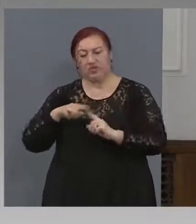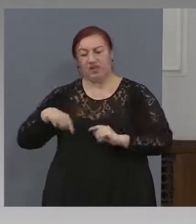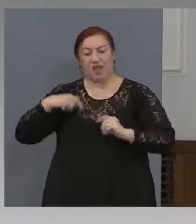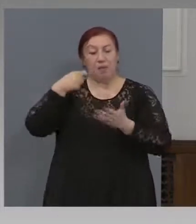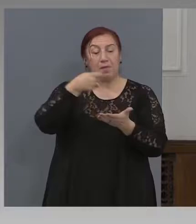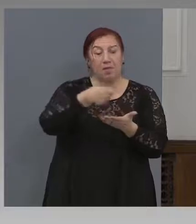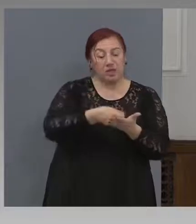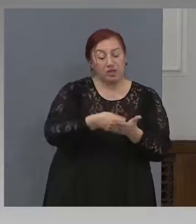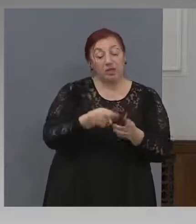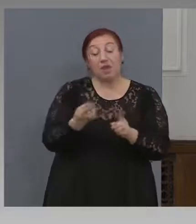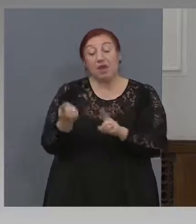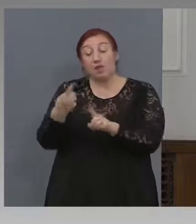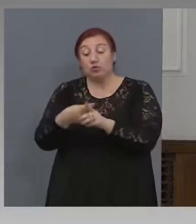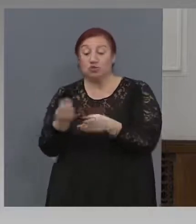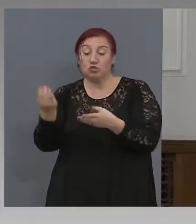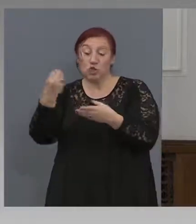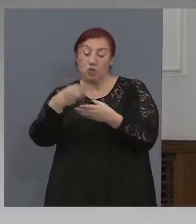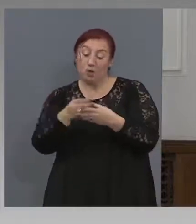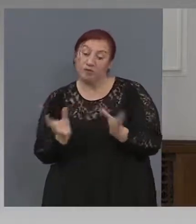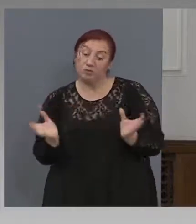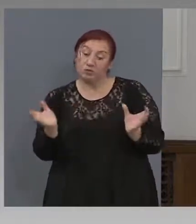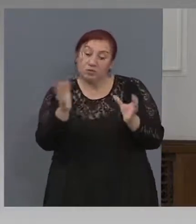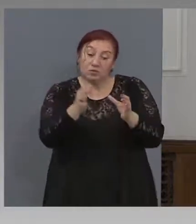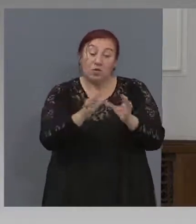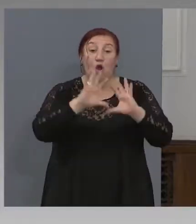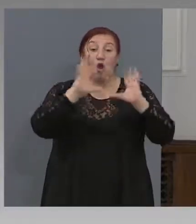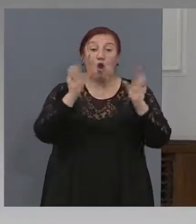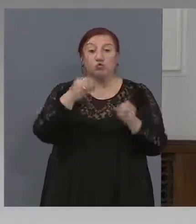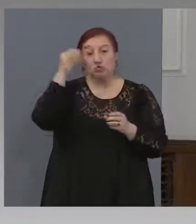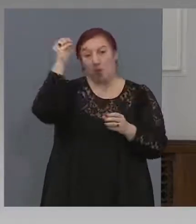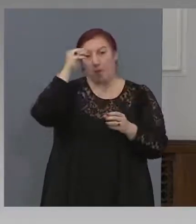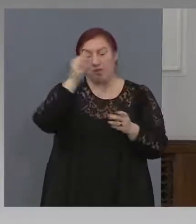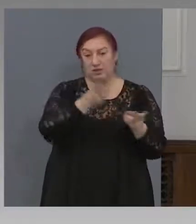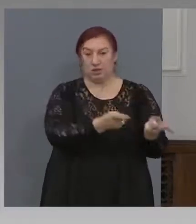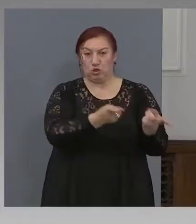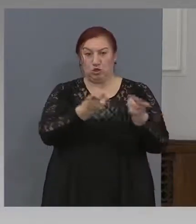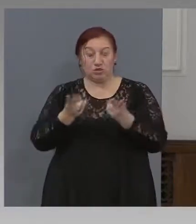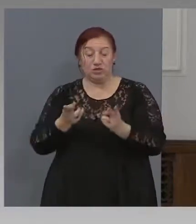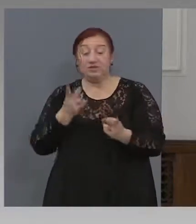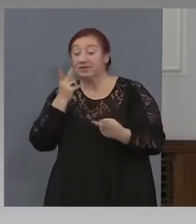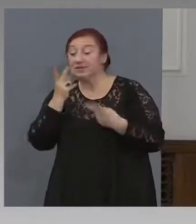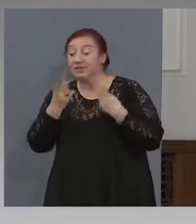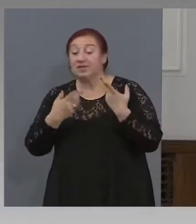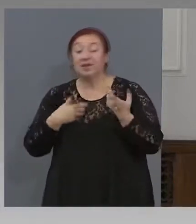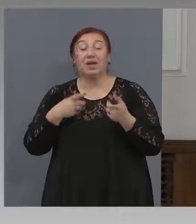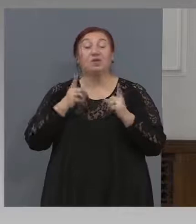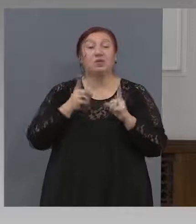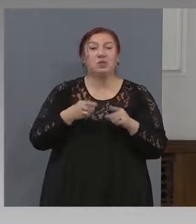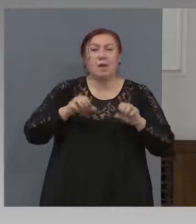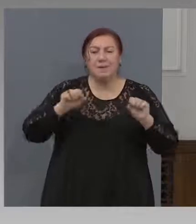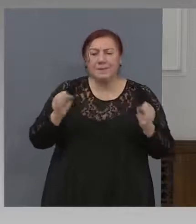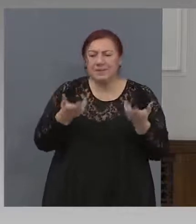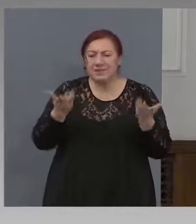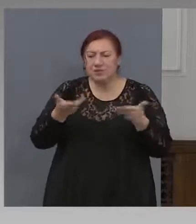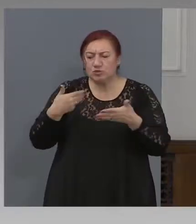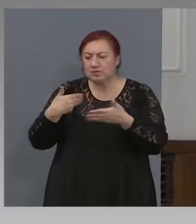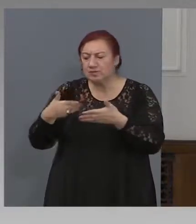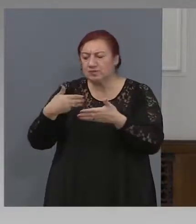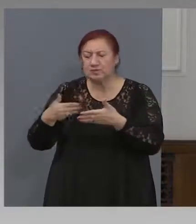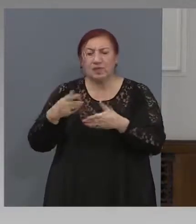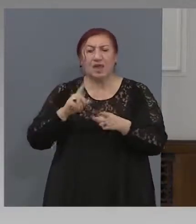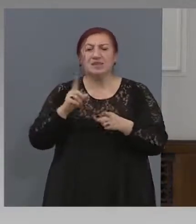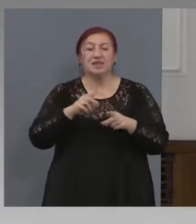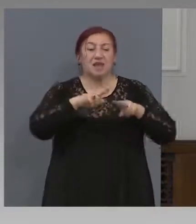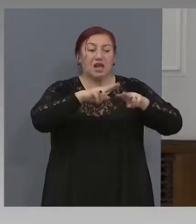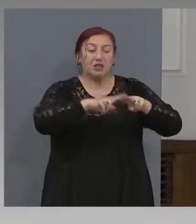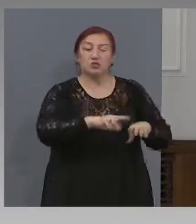ние всъщност да можем да ги потърсим и тези допълнителни, за да видим какво може да се направи по най-бърз начин, за да не